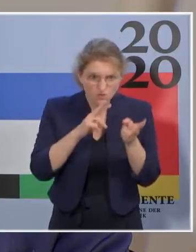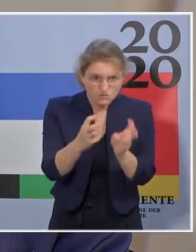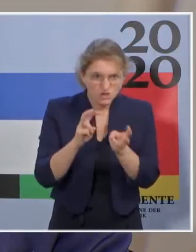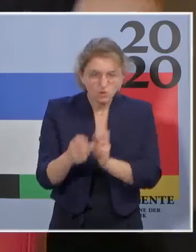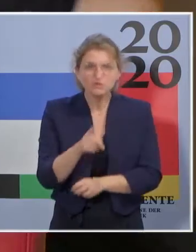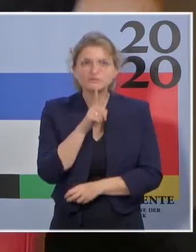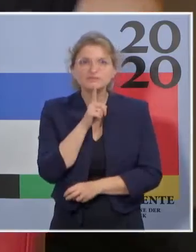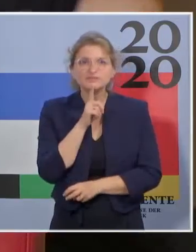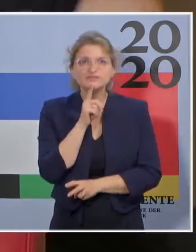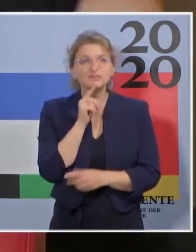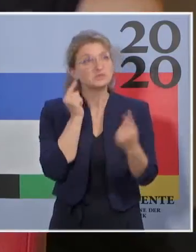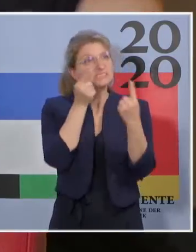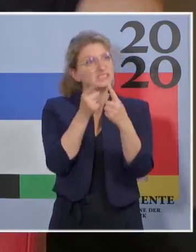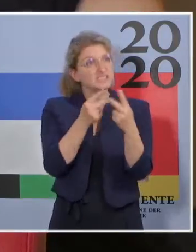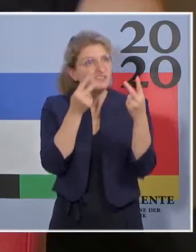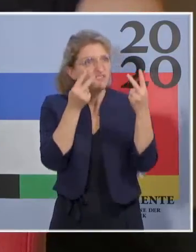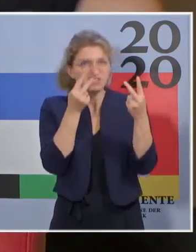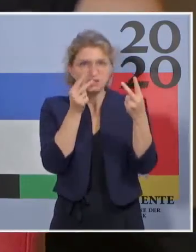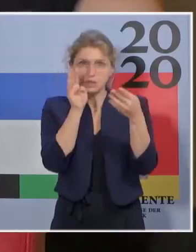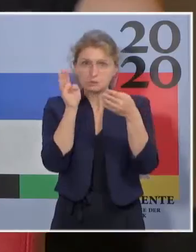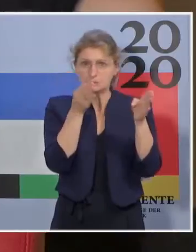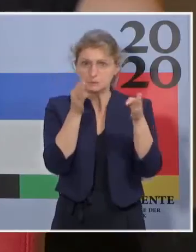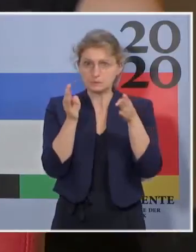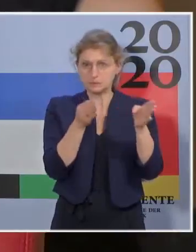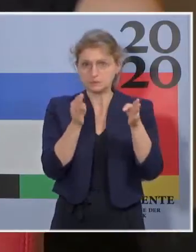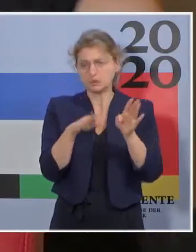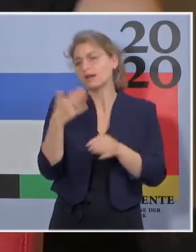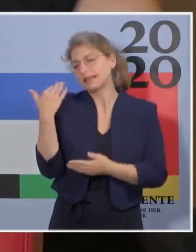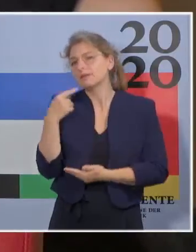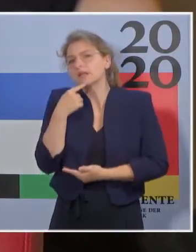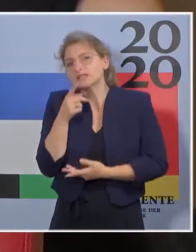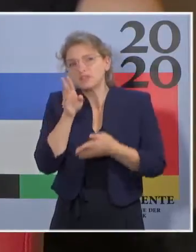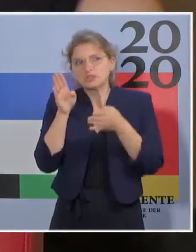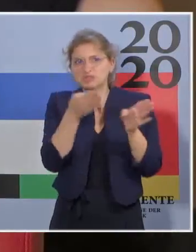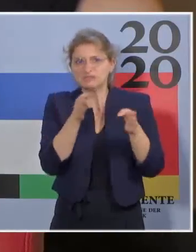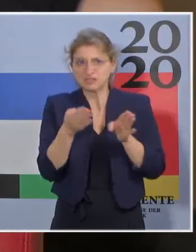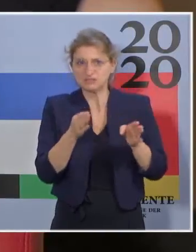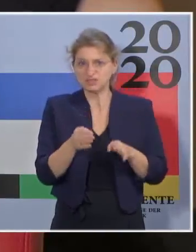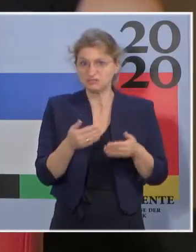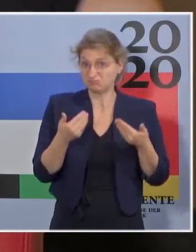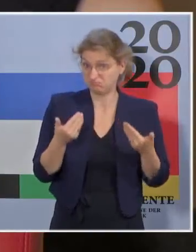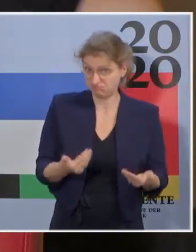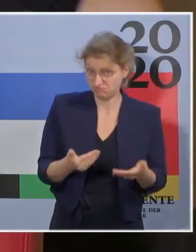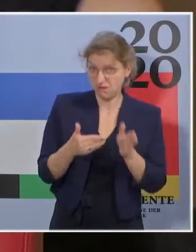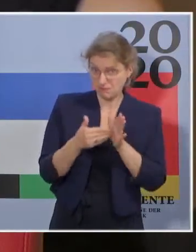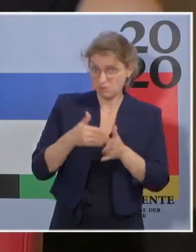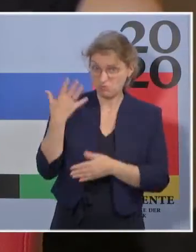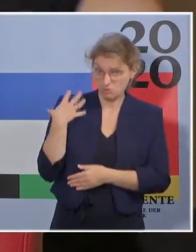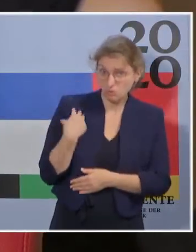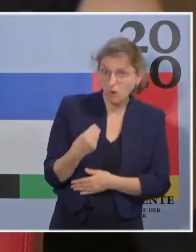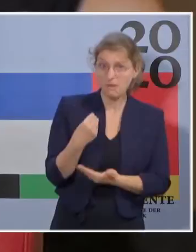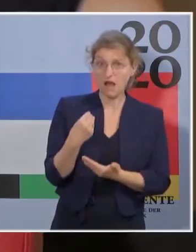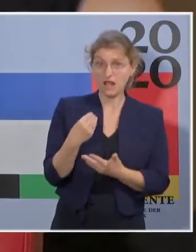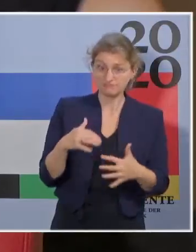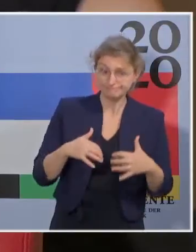wichtigsten Ziele mehr oder weniger verfehlt wurden oder auch als verfehlt erachtet wurden. Braucht es einen Neuanlauf, was die